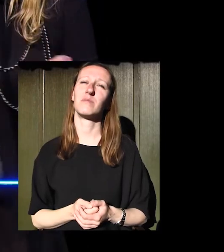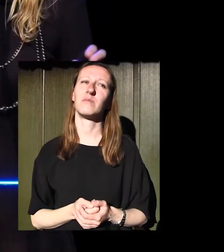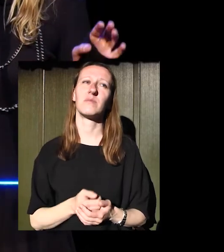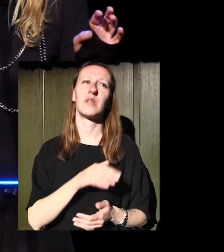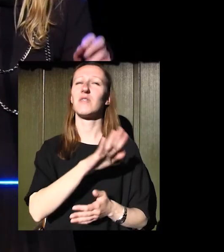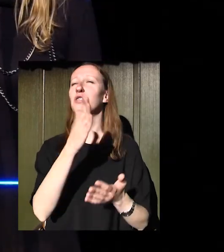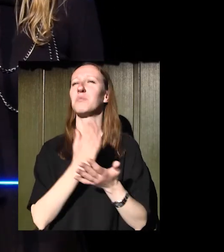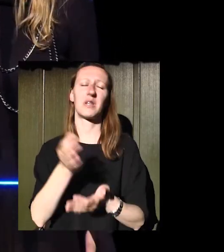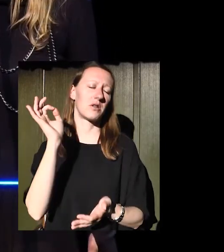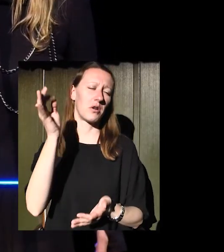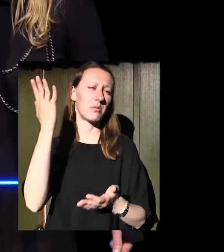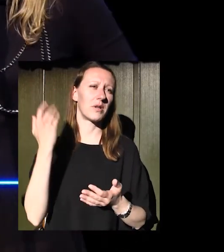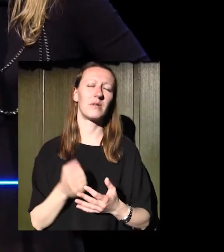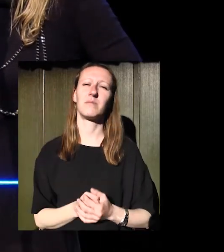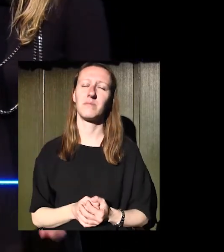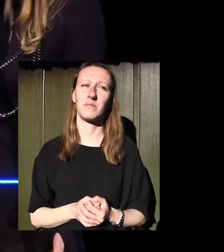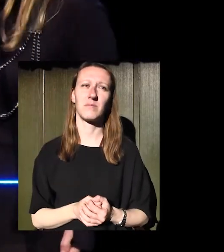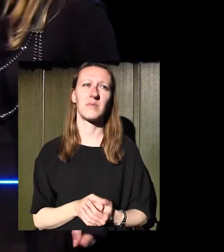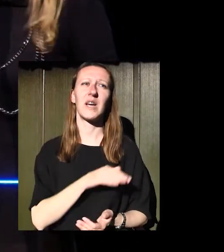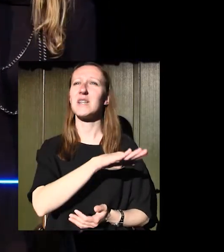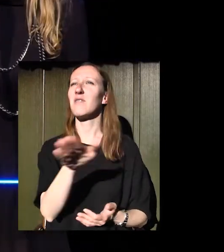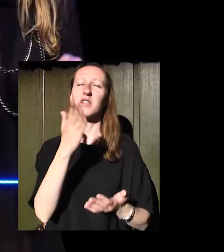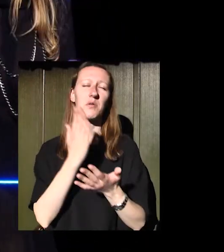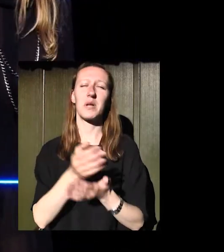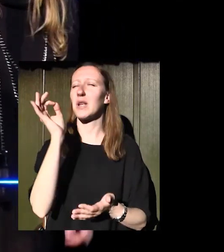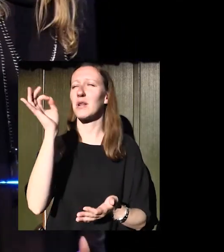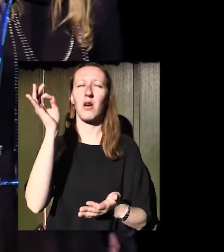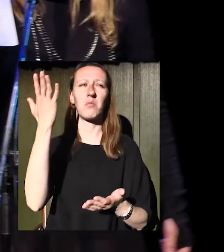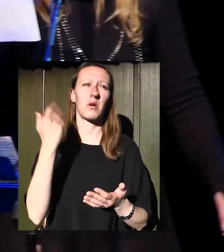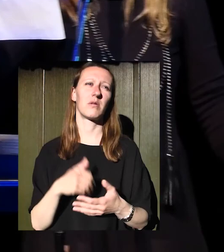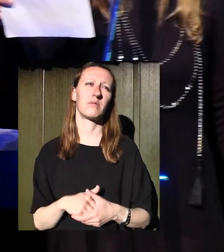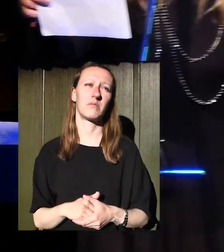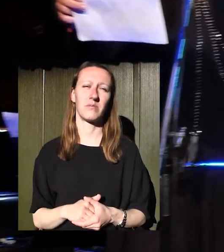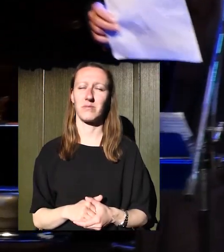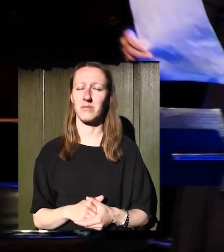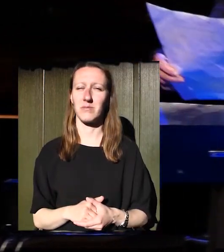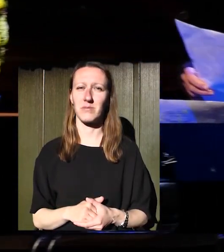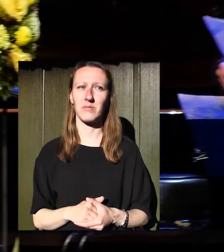Bog. Ma tuto šarabom, ma tuto šarabom.